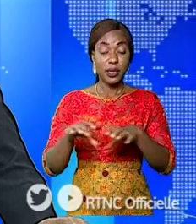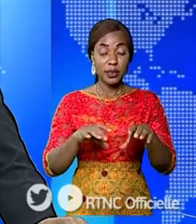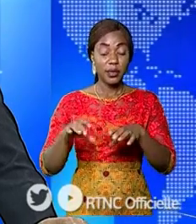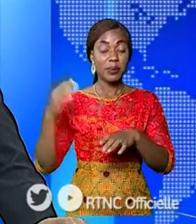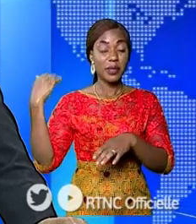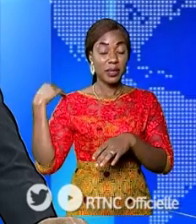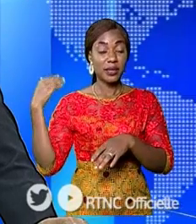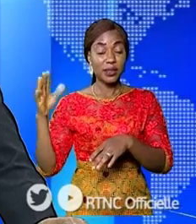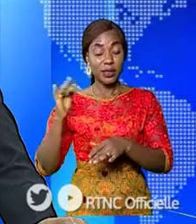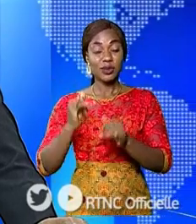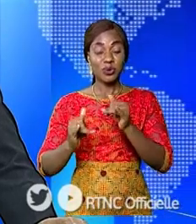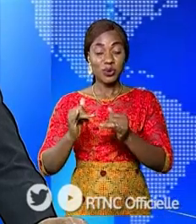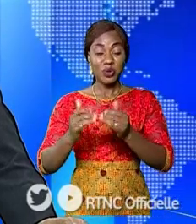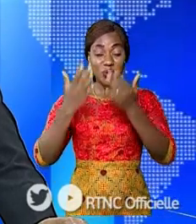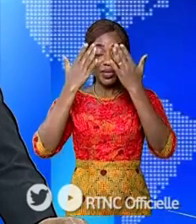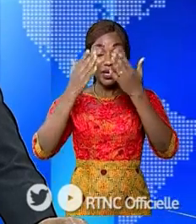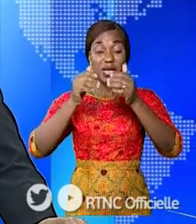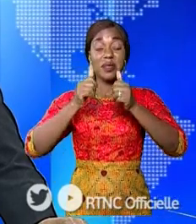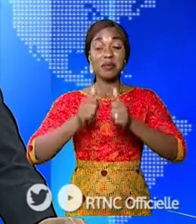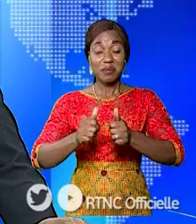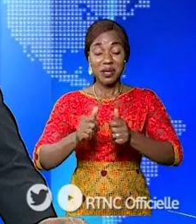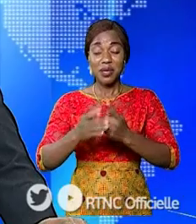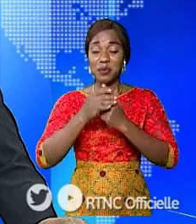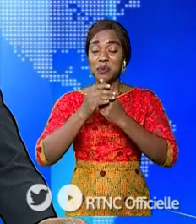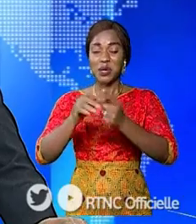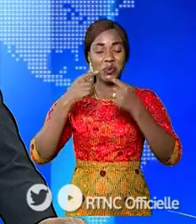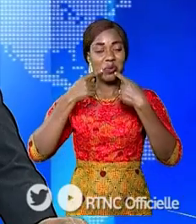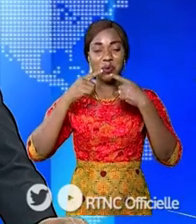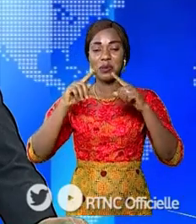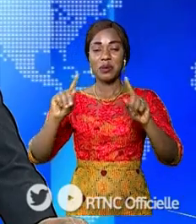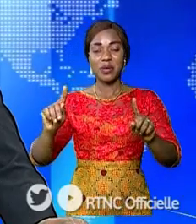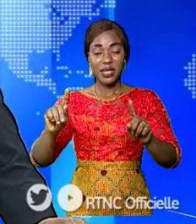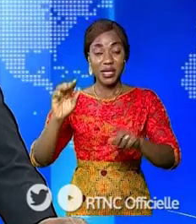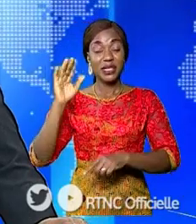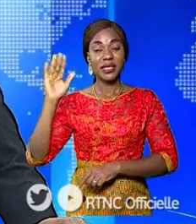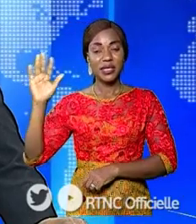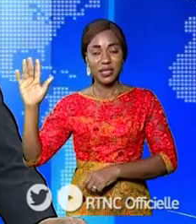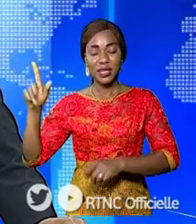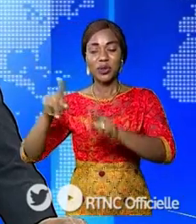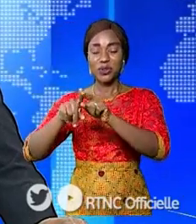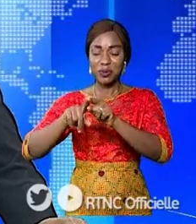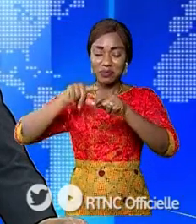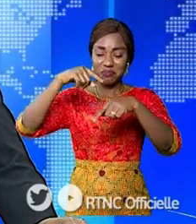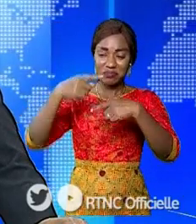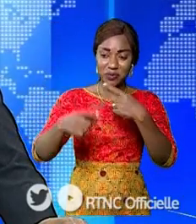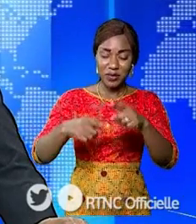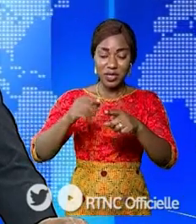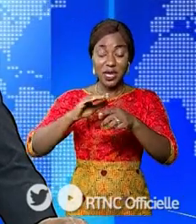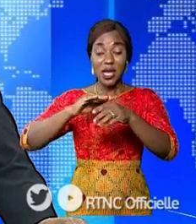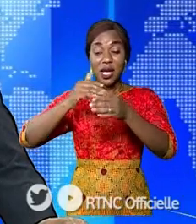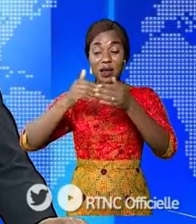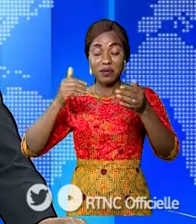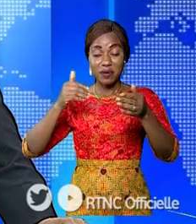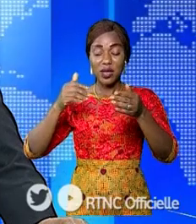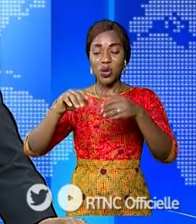édition 2019-2020 seront connus dans les heures qui viennent. Kinshasa sera la première étape avant les autres provinces,